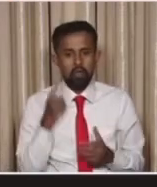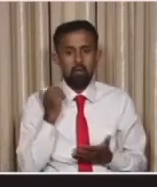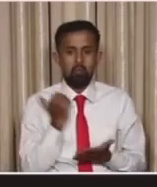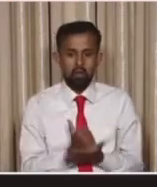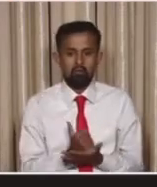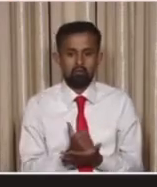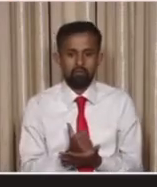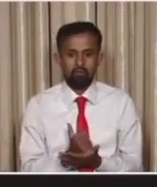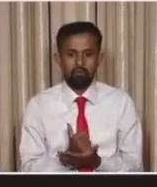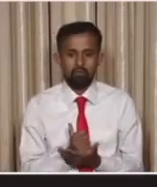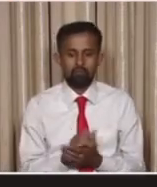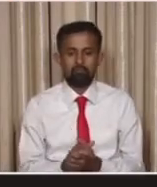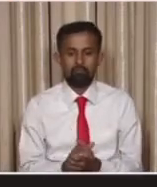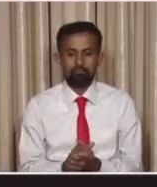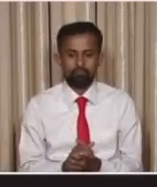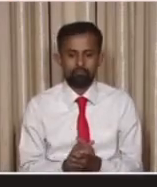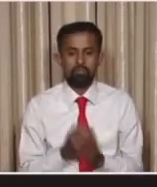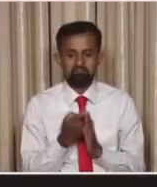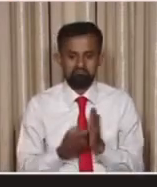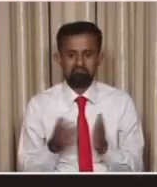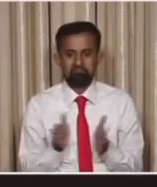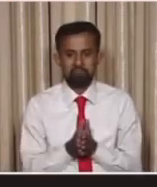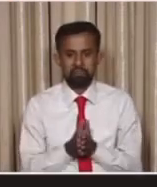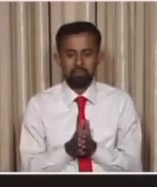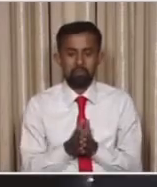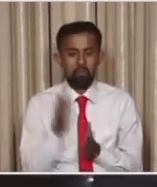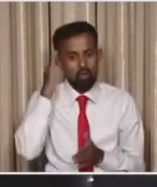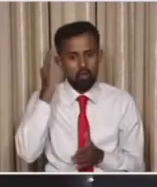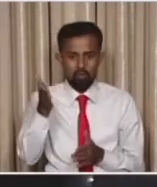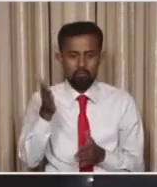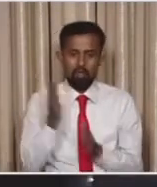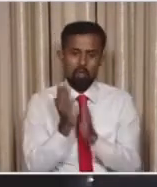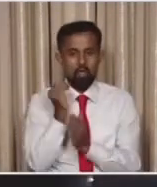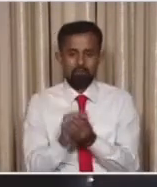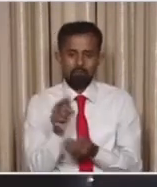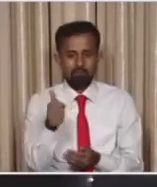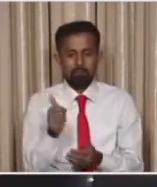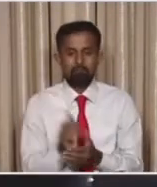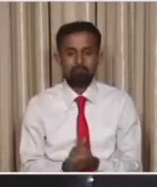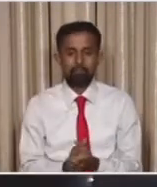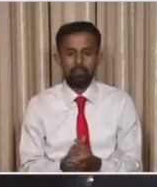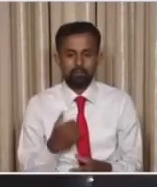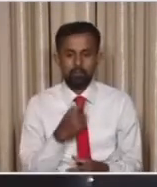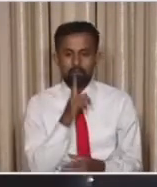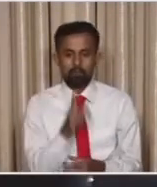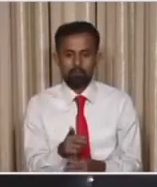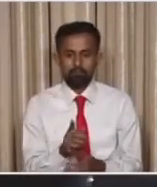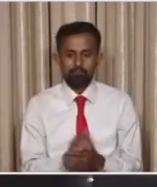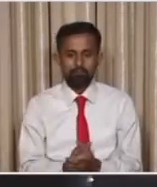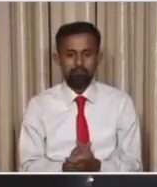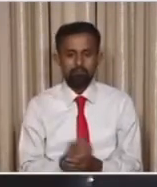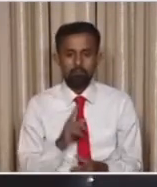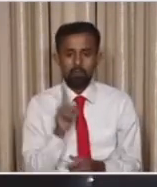අමාරුයි. නීති රීති එක්ක. හරි හරි. ඔබතුමියට ඒ අයිතිය තියෙනවා. මම කියන්නේ ඒකයි මේ